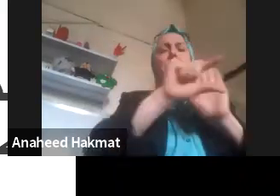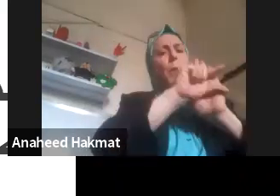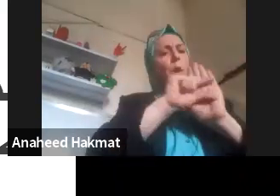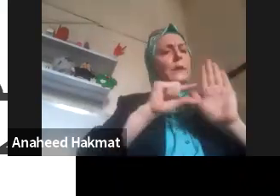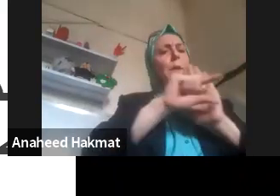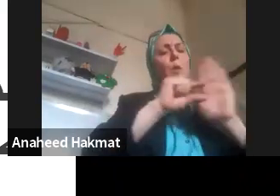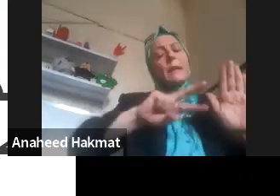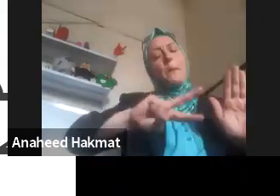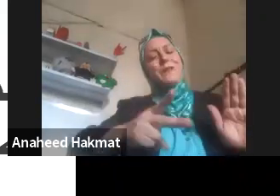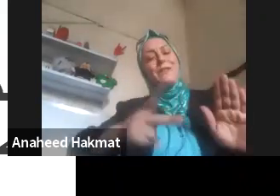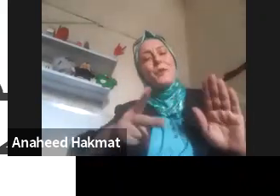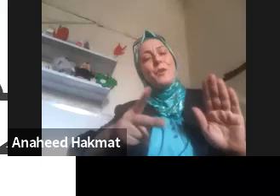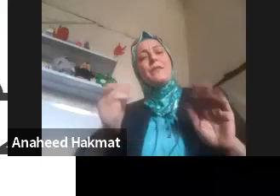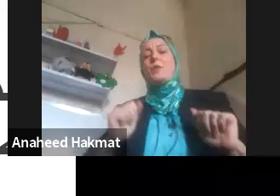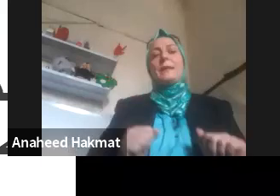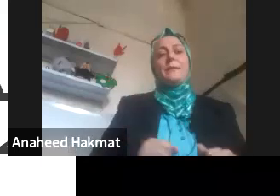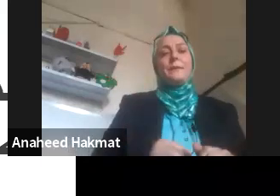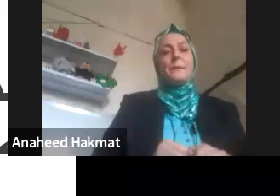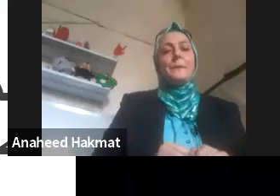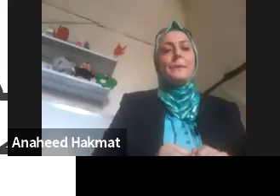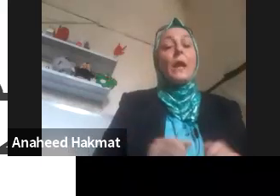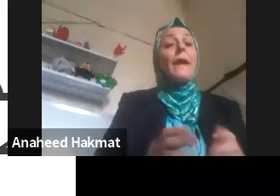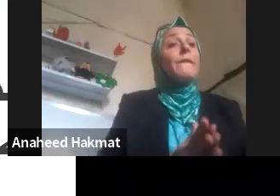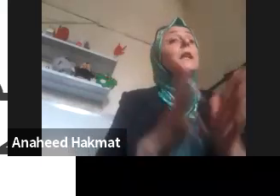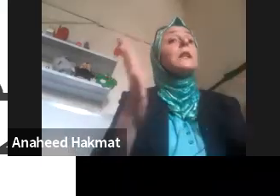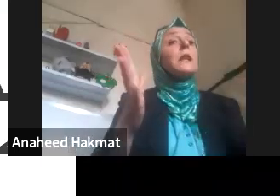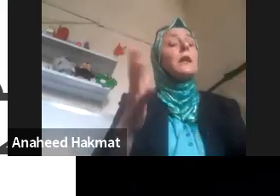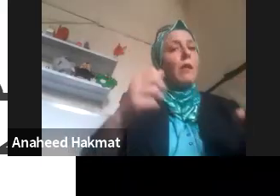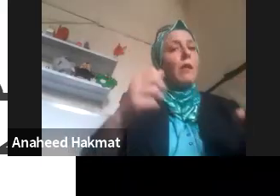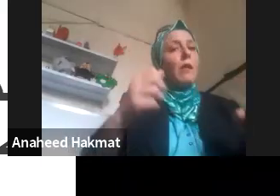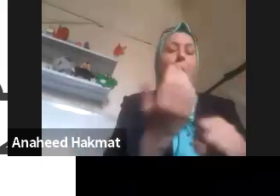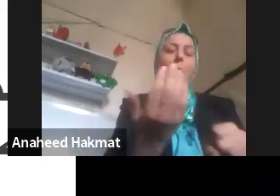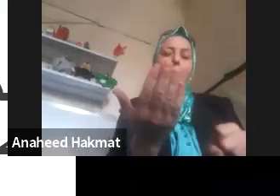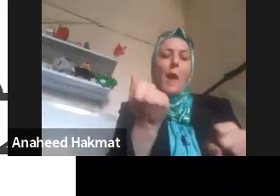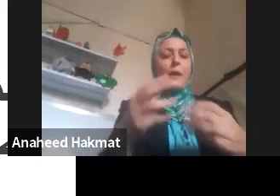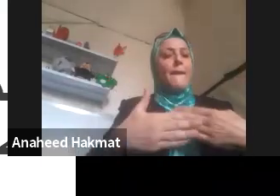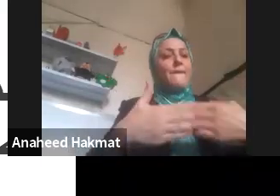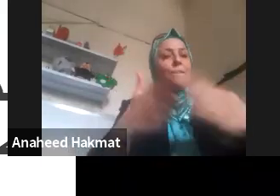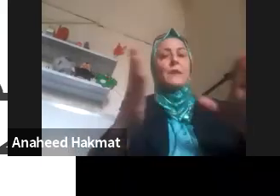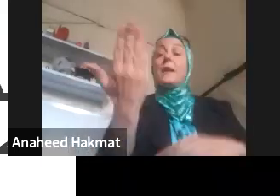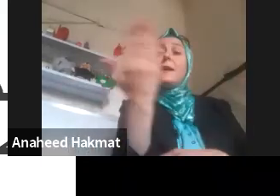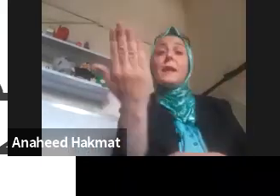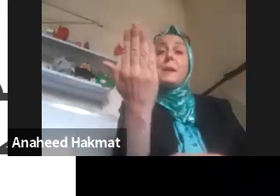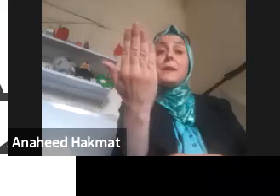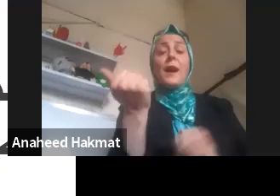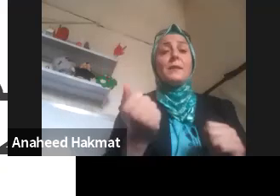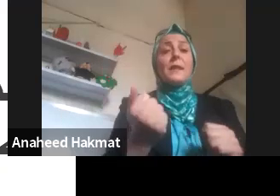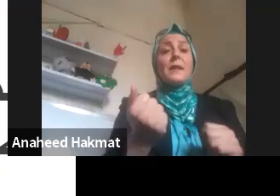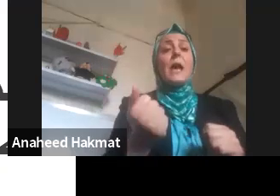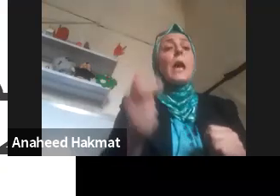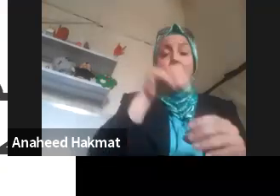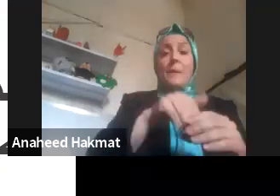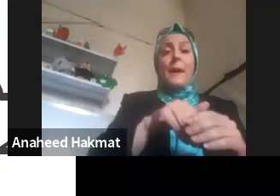كتير إجراءات قبل إعادة فتح المدارس. من الإجراءات اللي هي تنظيف وتطهير مرافق المدرسة مع التركيز على